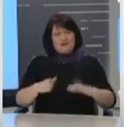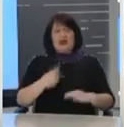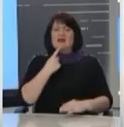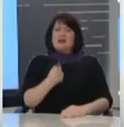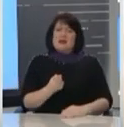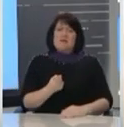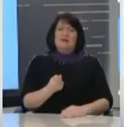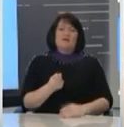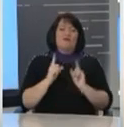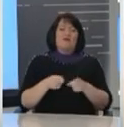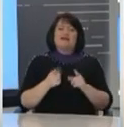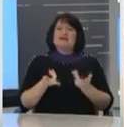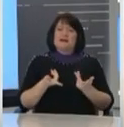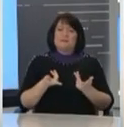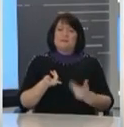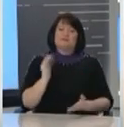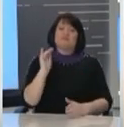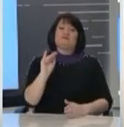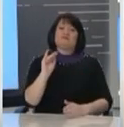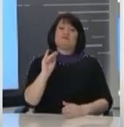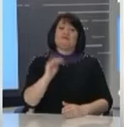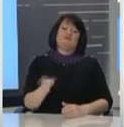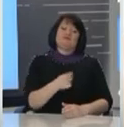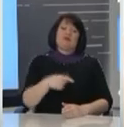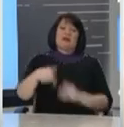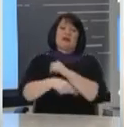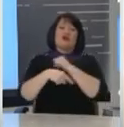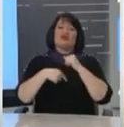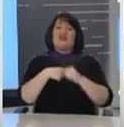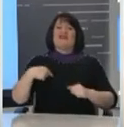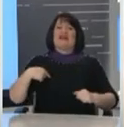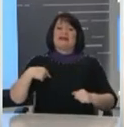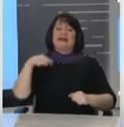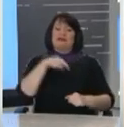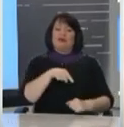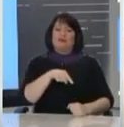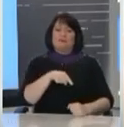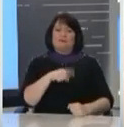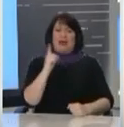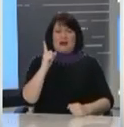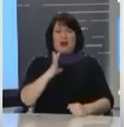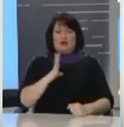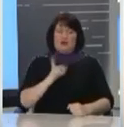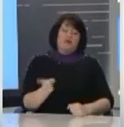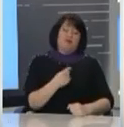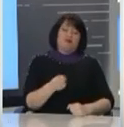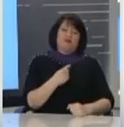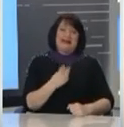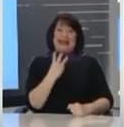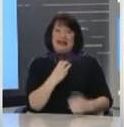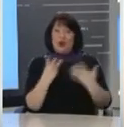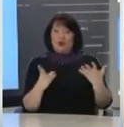έβγαλε βούλευμα με το οποίο ζητάει την παραπομπή του Γενικού Διευθυντή της Οργάνωσης, ενός μόνο ατόμου από τα